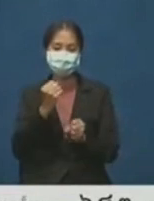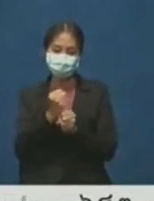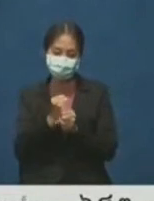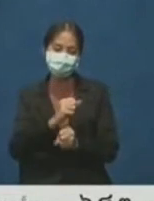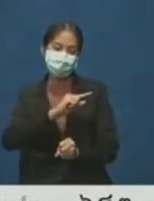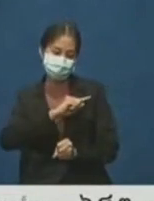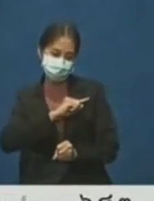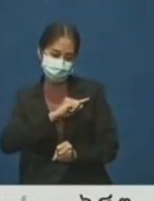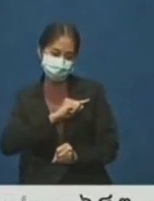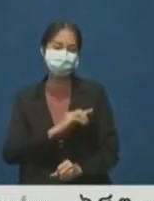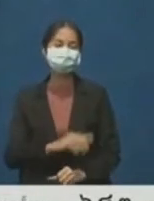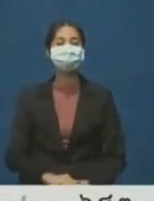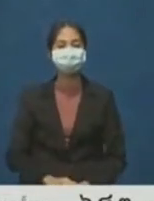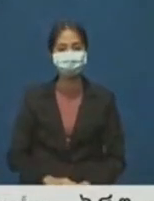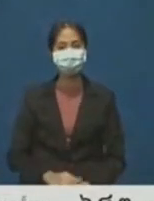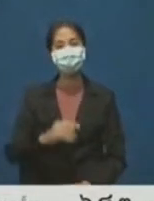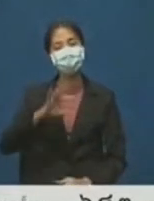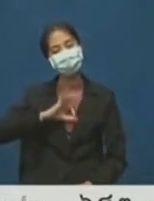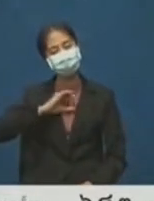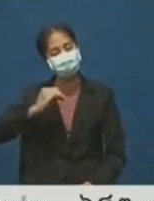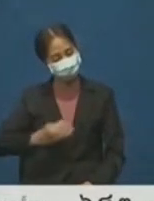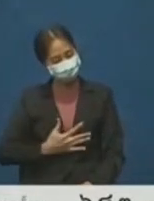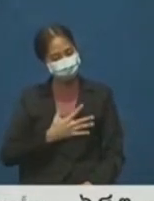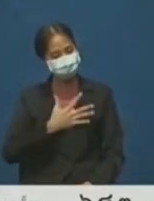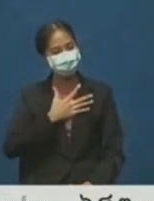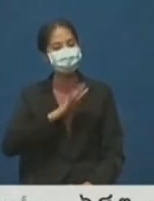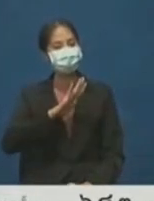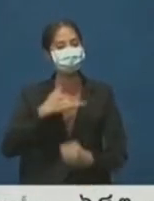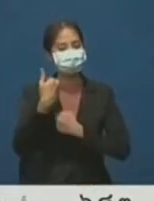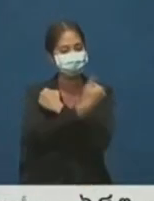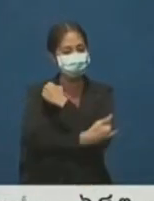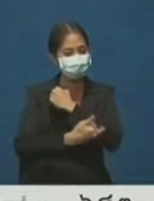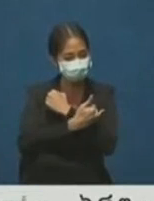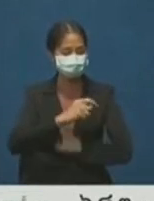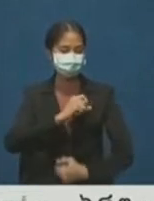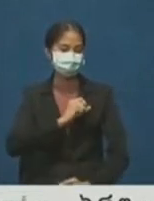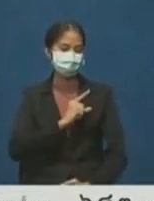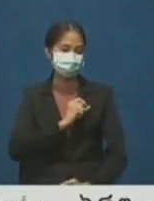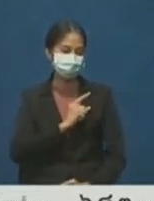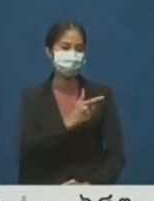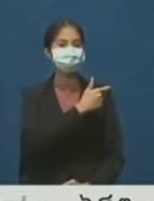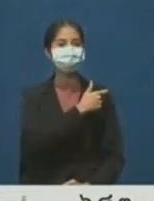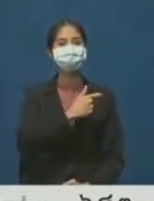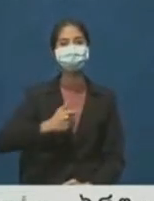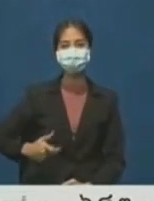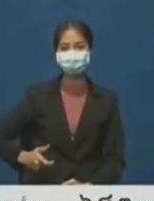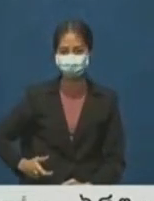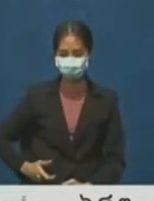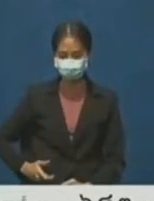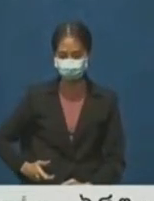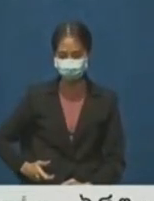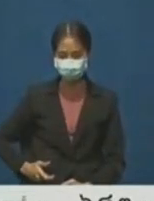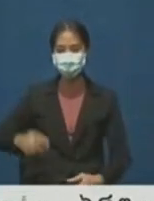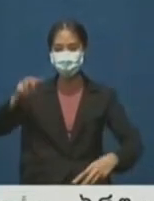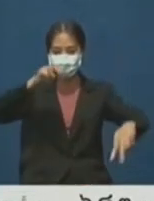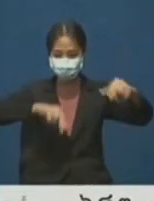รู้จักสิทธิควบคู่กับหน้าที่และความรับผิดชอบภูมิใจและตระหนักในความสำคัญของชาติศาสนาพระม